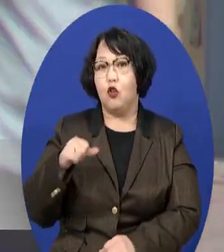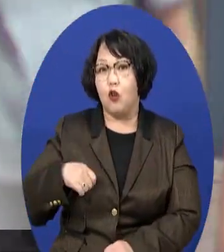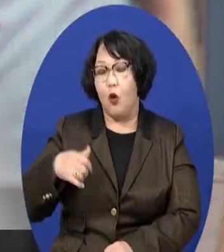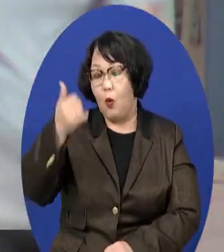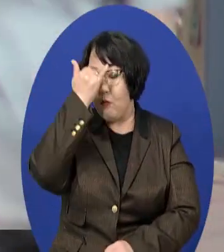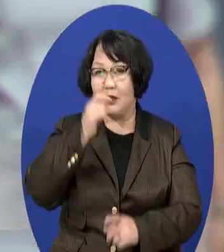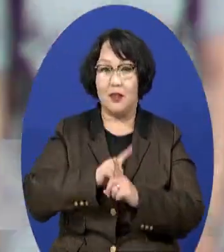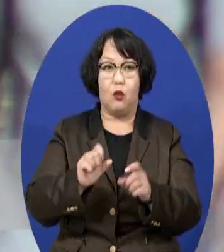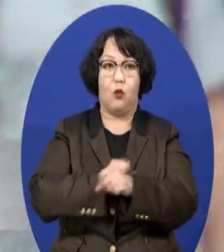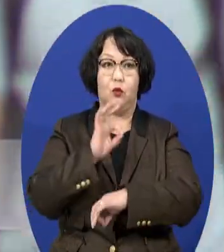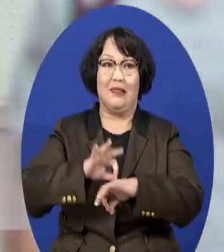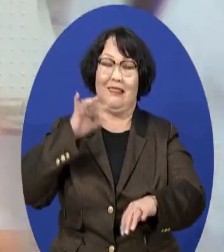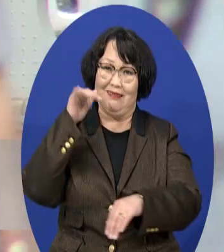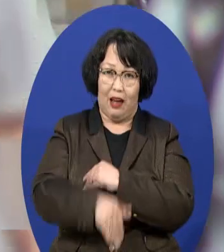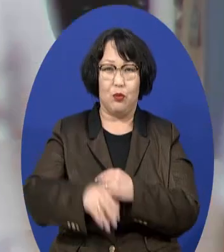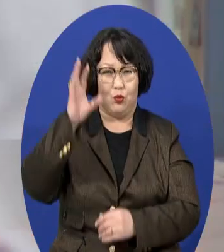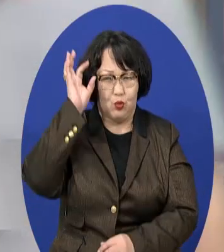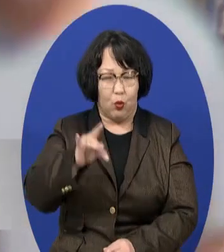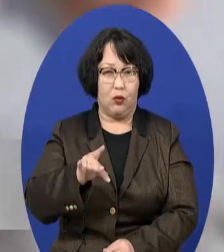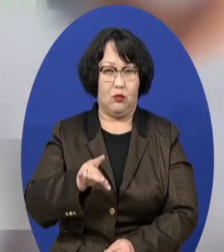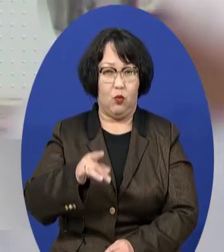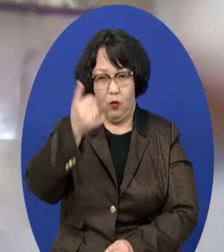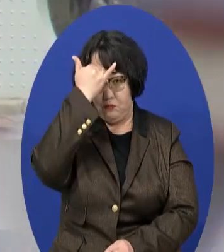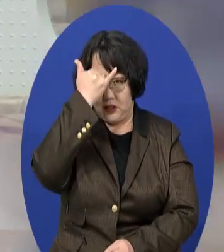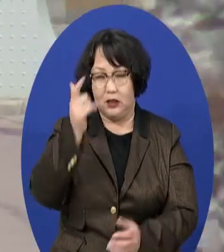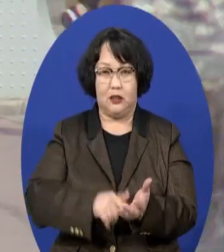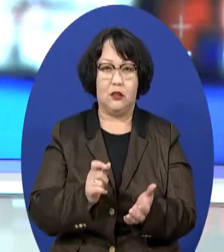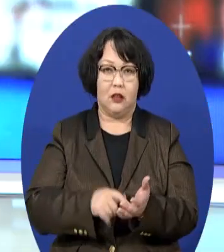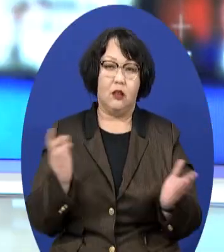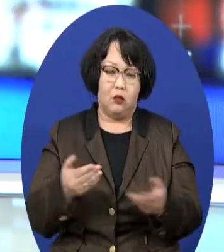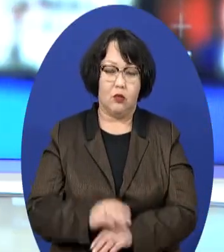хэрэгтэй гэдгийг эрдэмтэд уриалж байна.